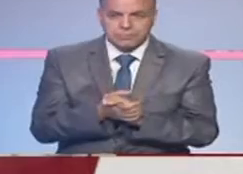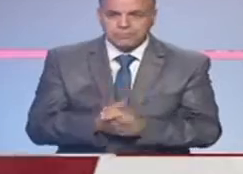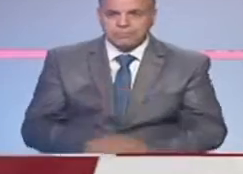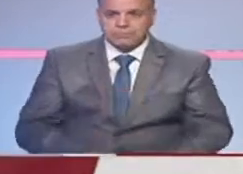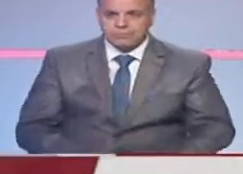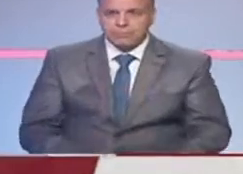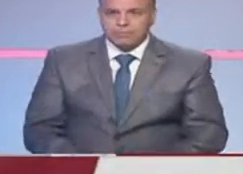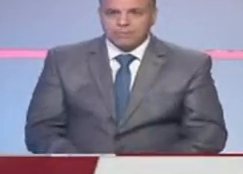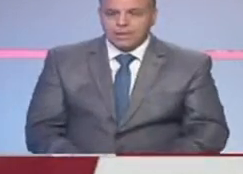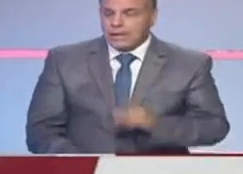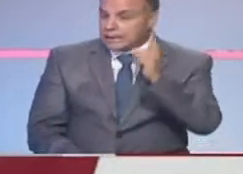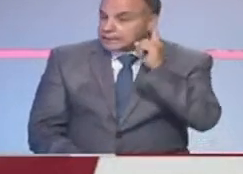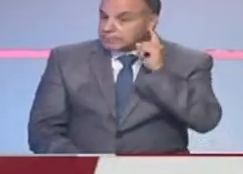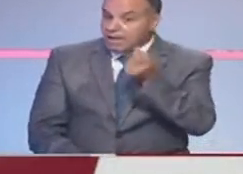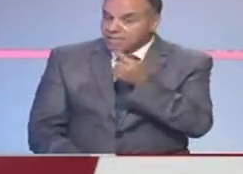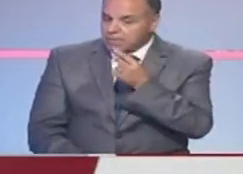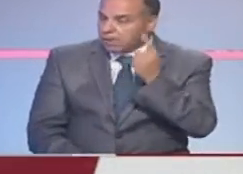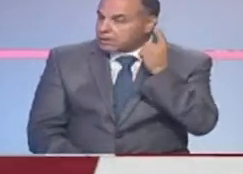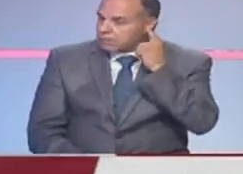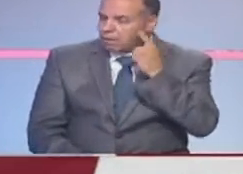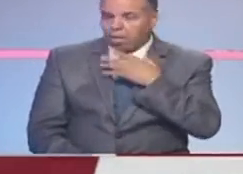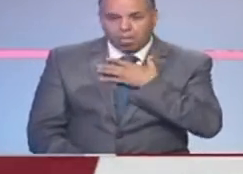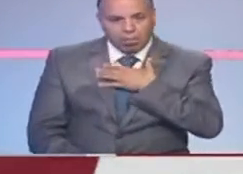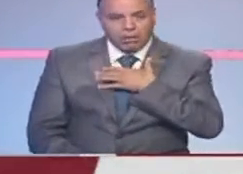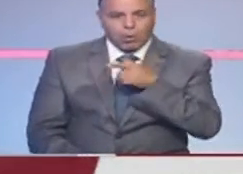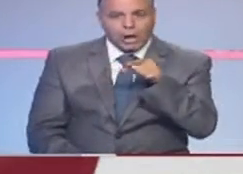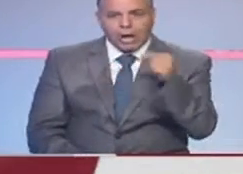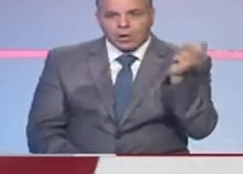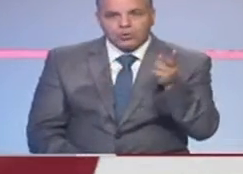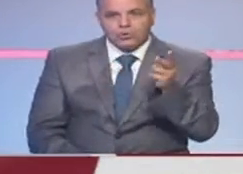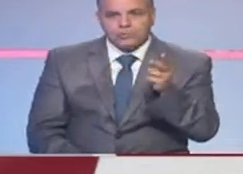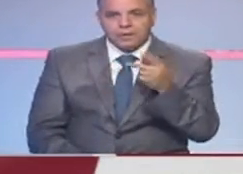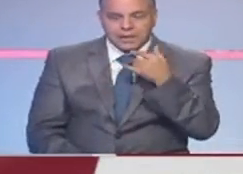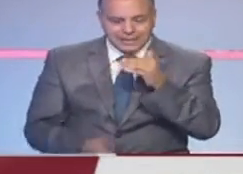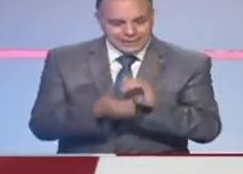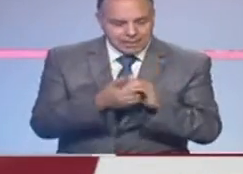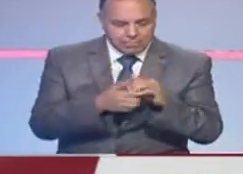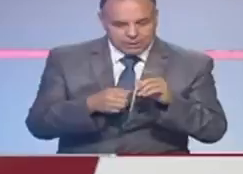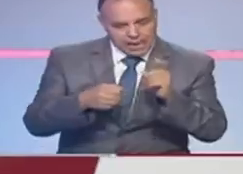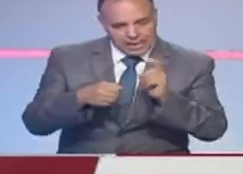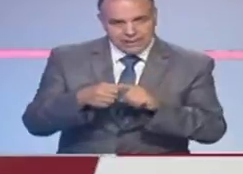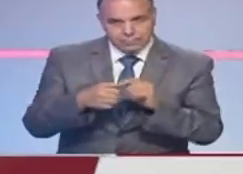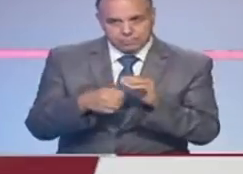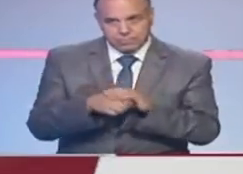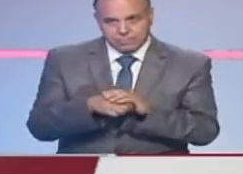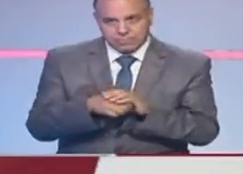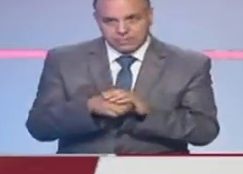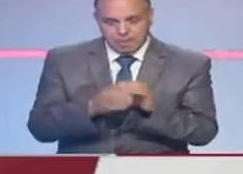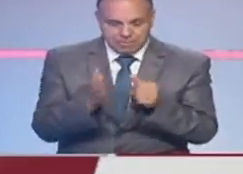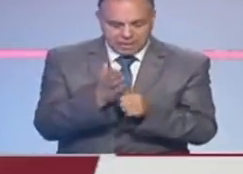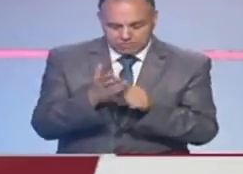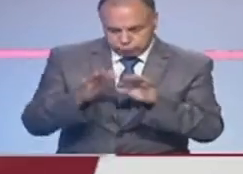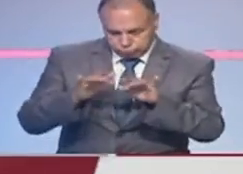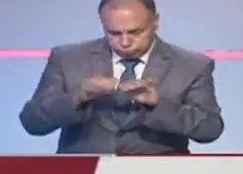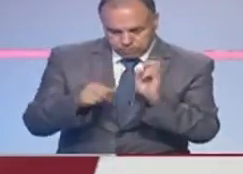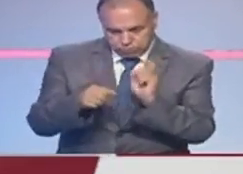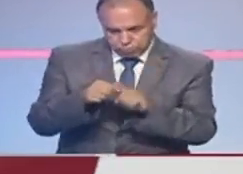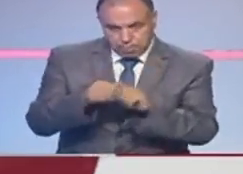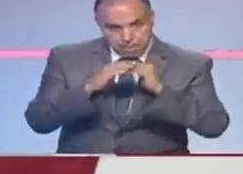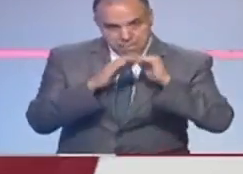انا سمعت في السيدات كلمته التعريف